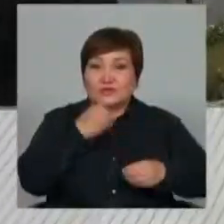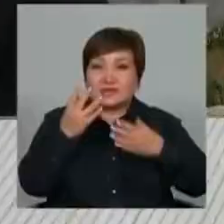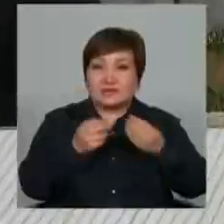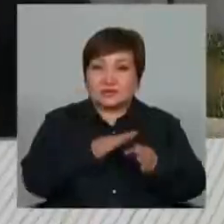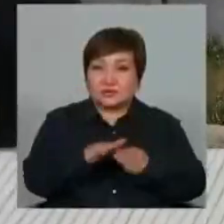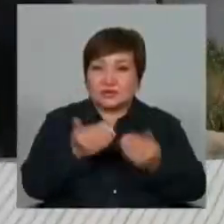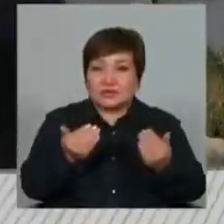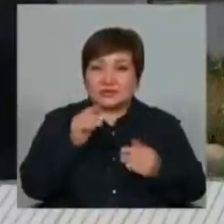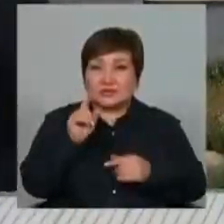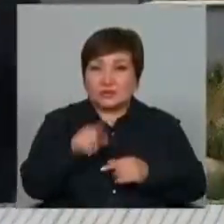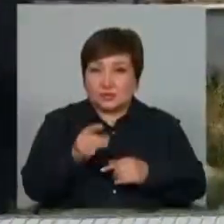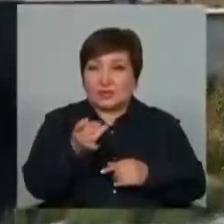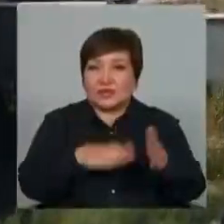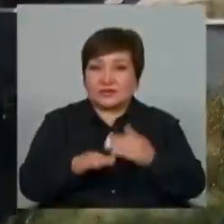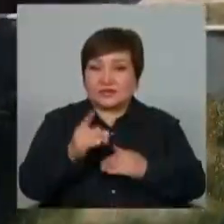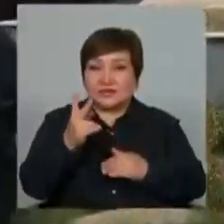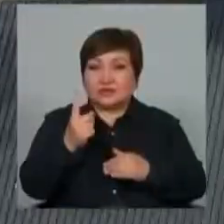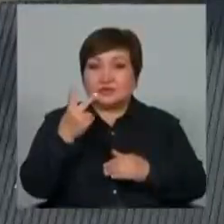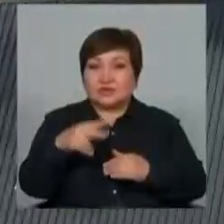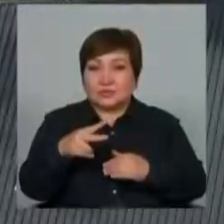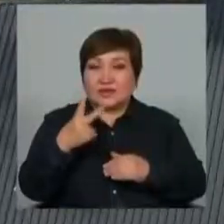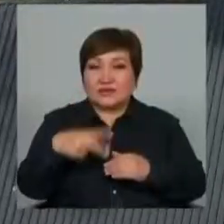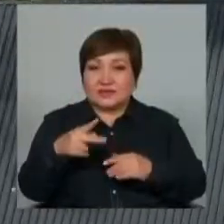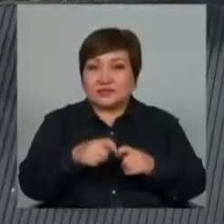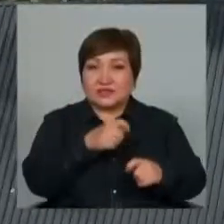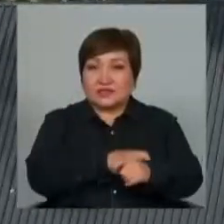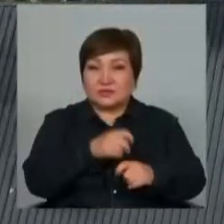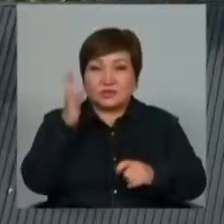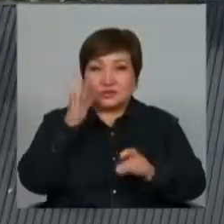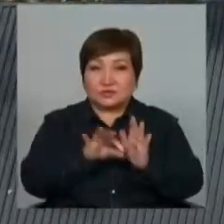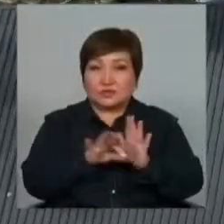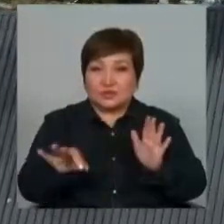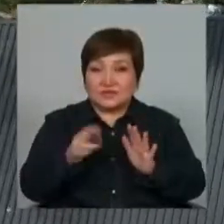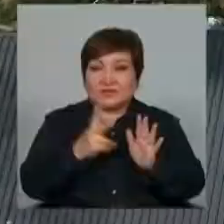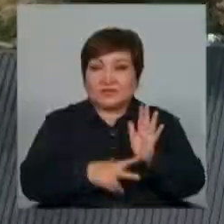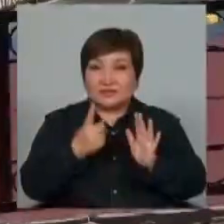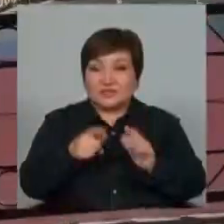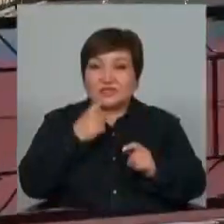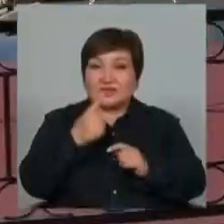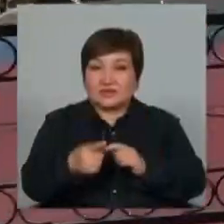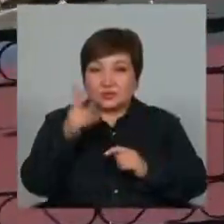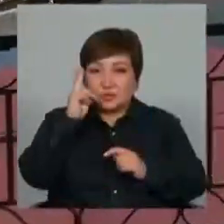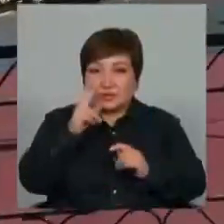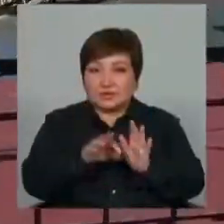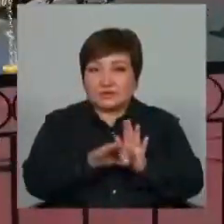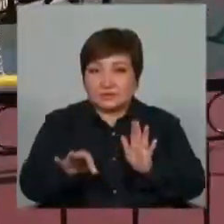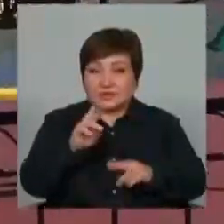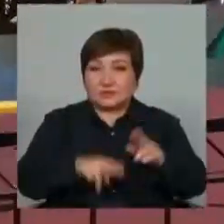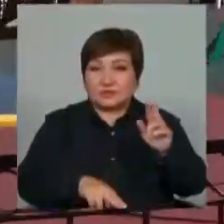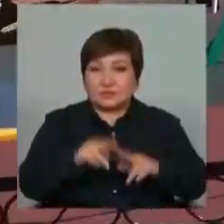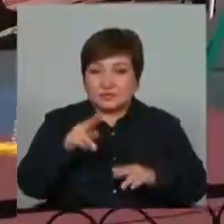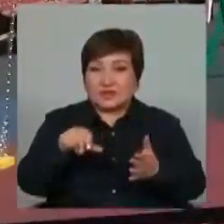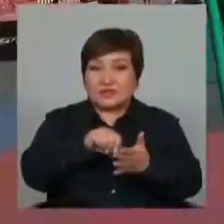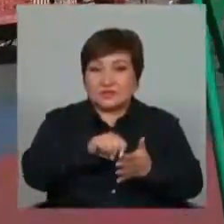Қазір бұл аймақтарда 122 шақырым су құбыры мен 85 шақырым кәр желілері салынып жатыр. Одан бөлек бюджетке қатысу жобасы